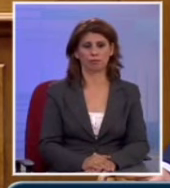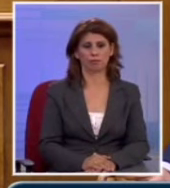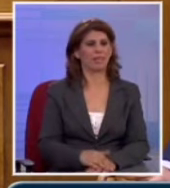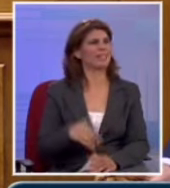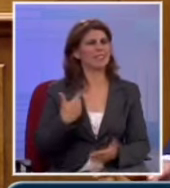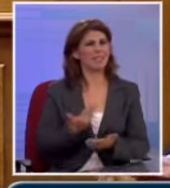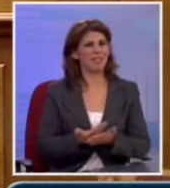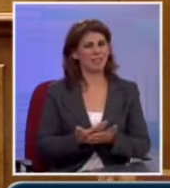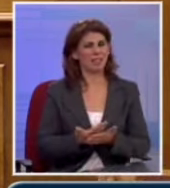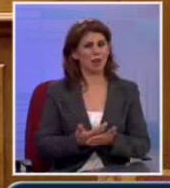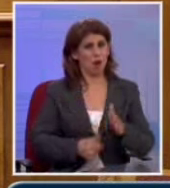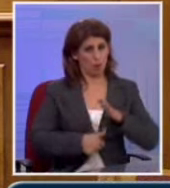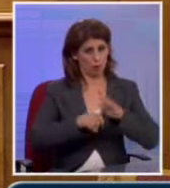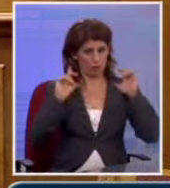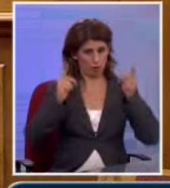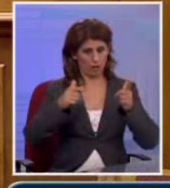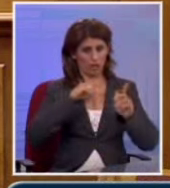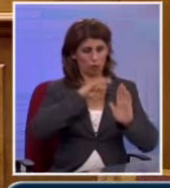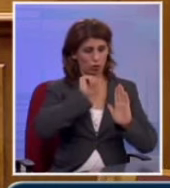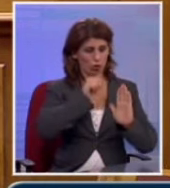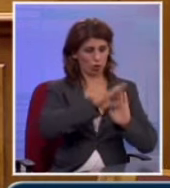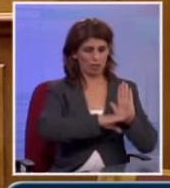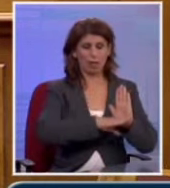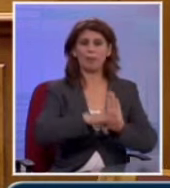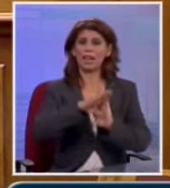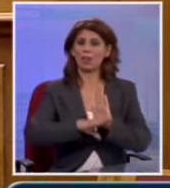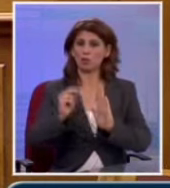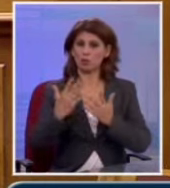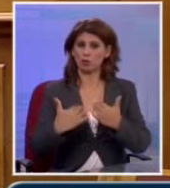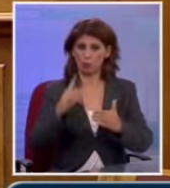Ζητάτε να παραβιάσει ο πρόεδρος της Δημοκρατίας το Σύνταγμα και τον κανονισμό της Βουλής